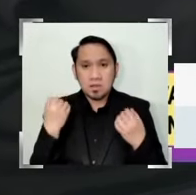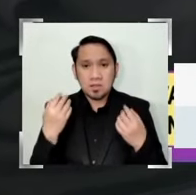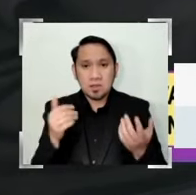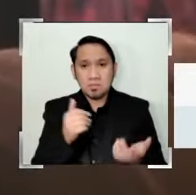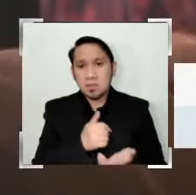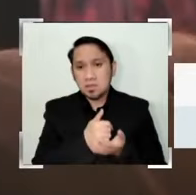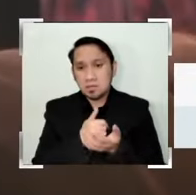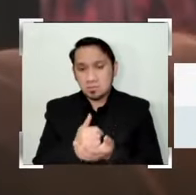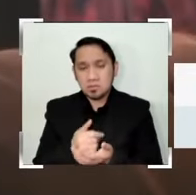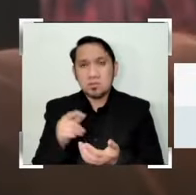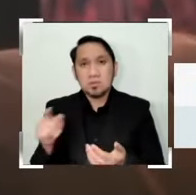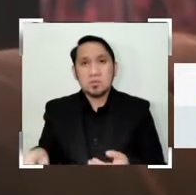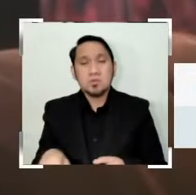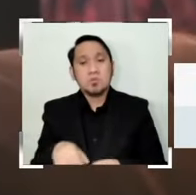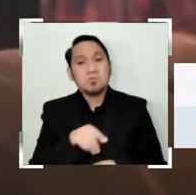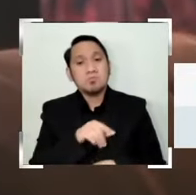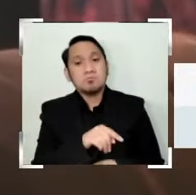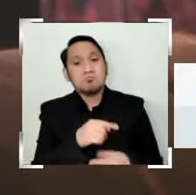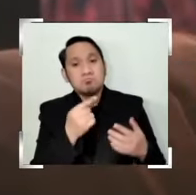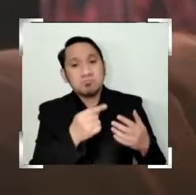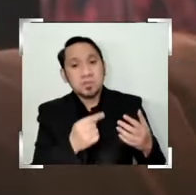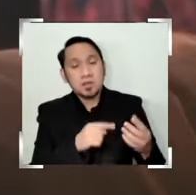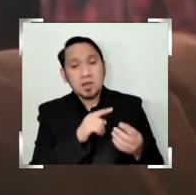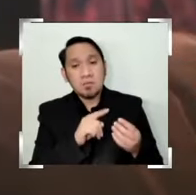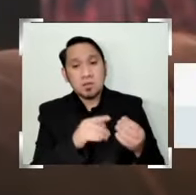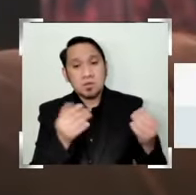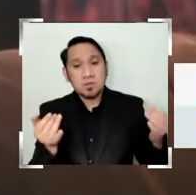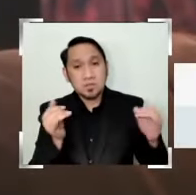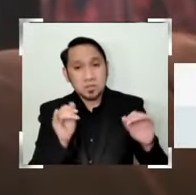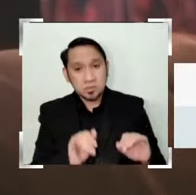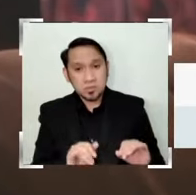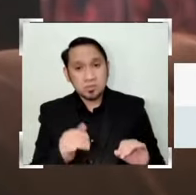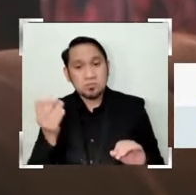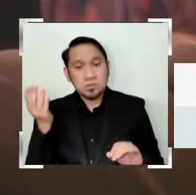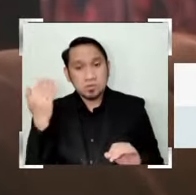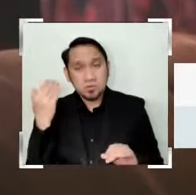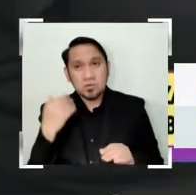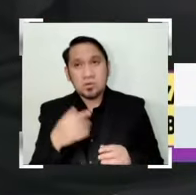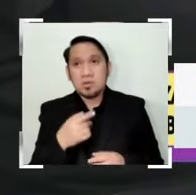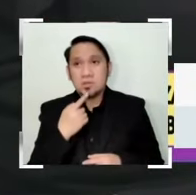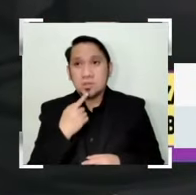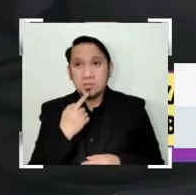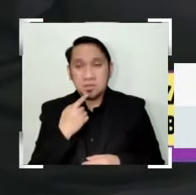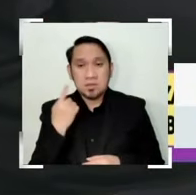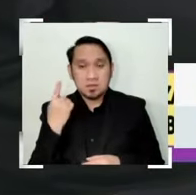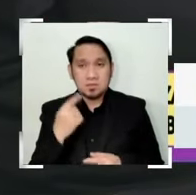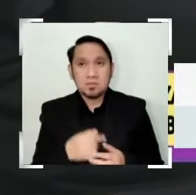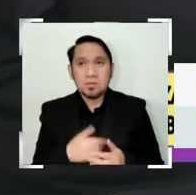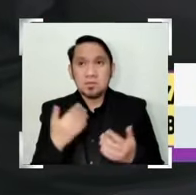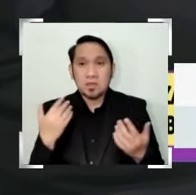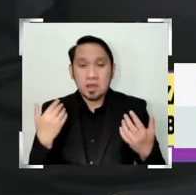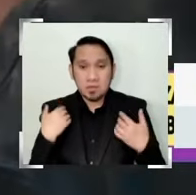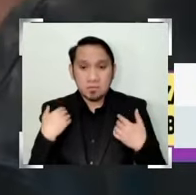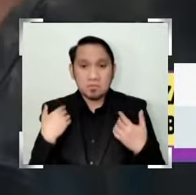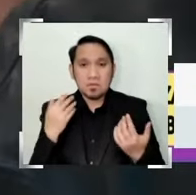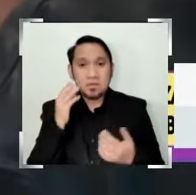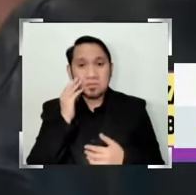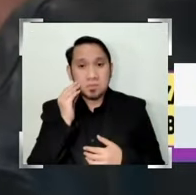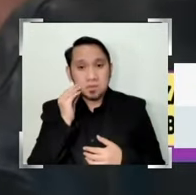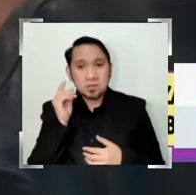inilahad ni Liza ang mga naging issue niya sa showbiz industry noon. Ayon kay Liza, dumating sa punto na hindi na